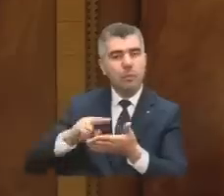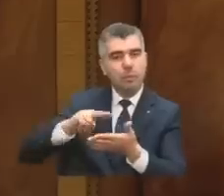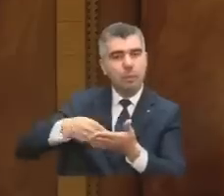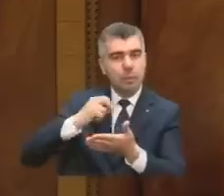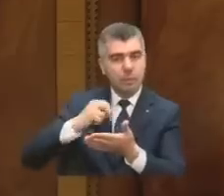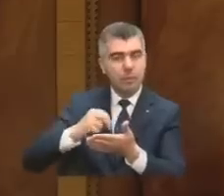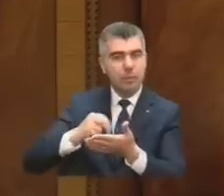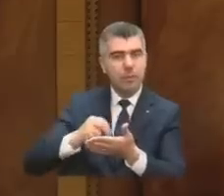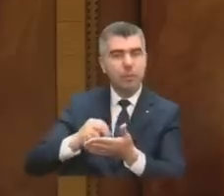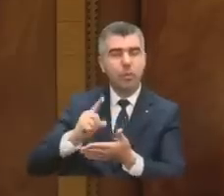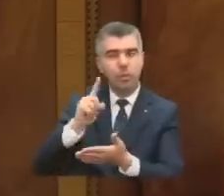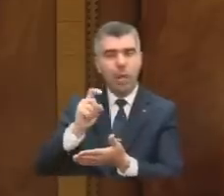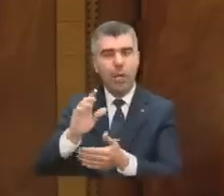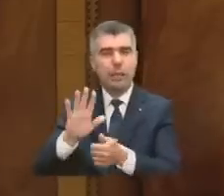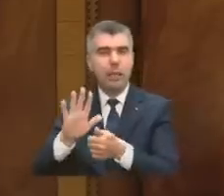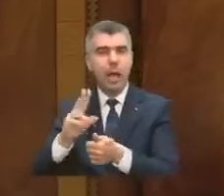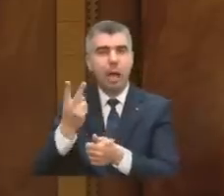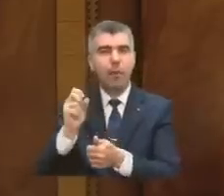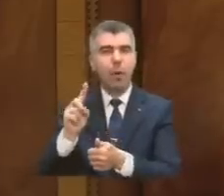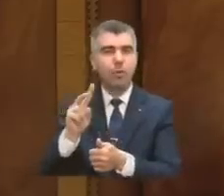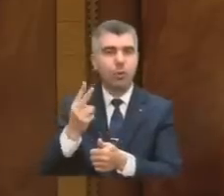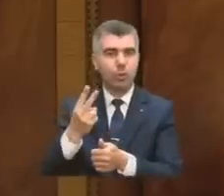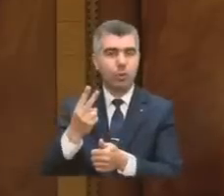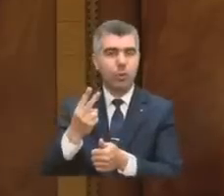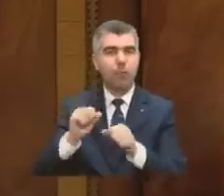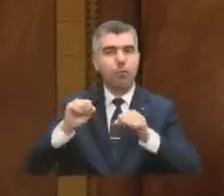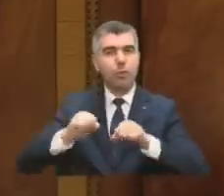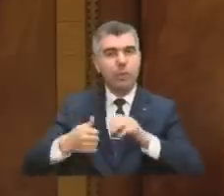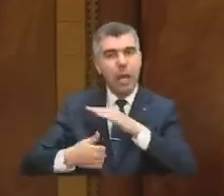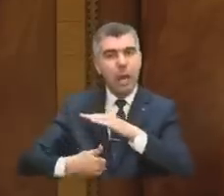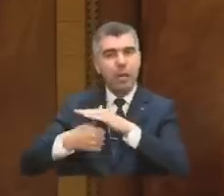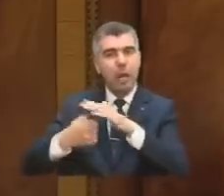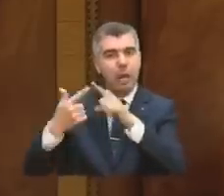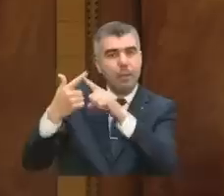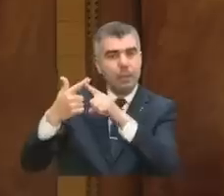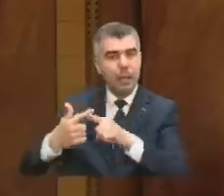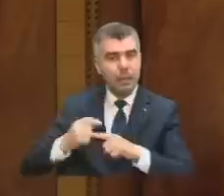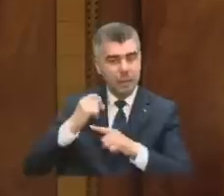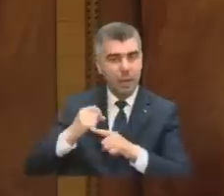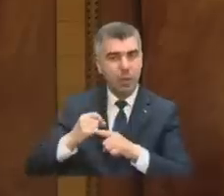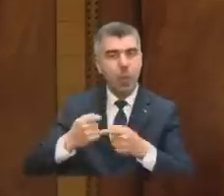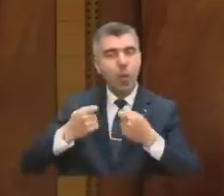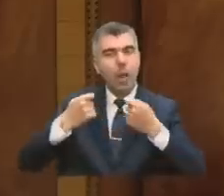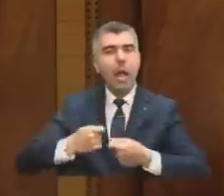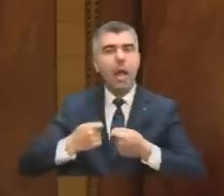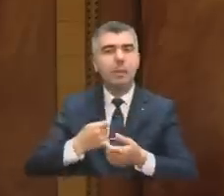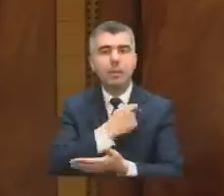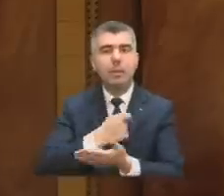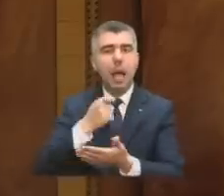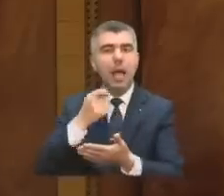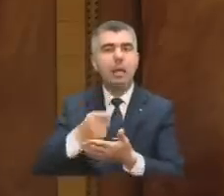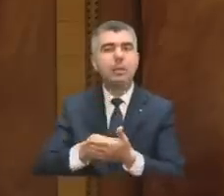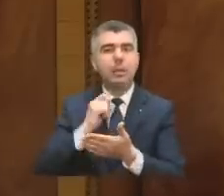في يونيو 2021 بين المجلس الاعلى للسلطه القضائيه ورئاسه نيابه العامه